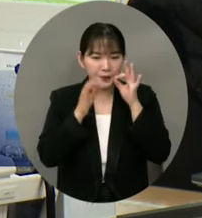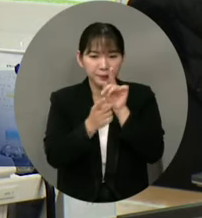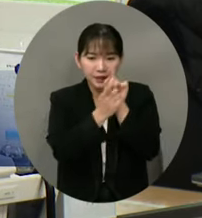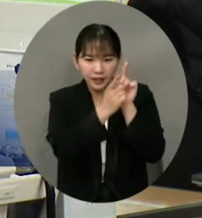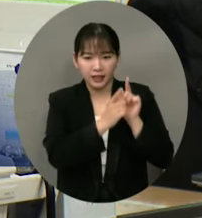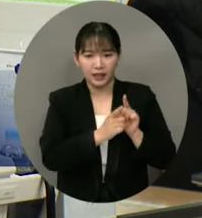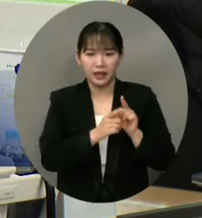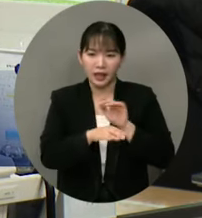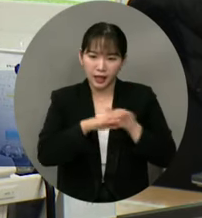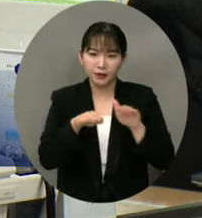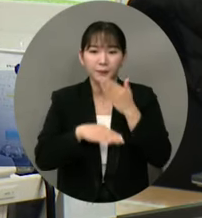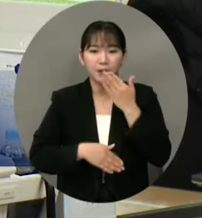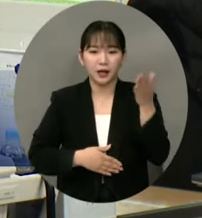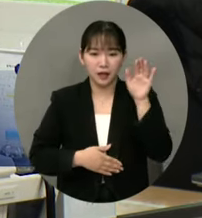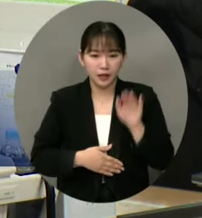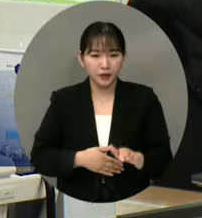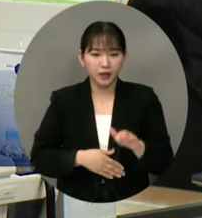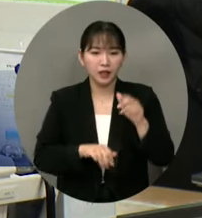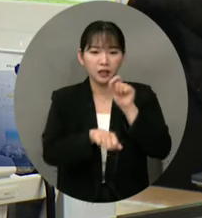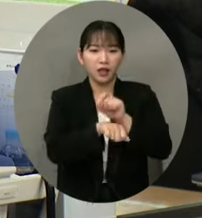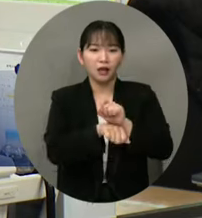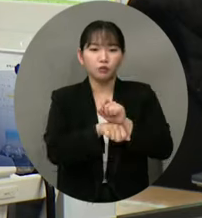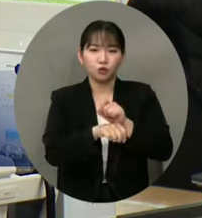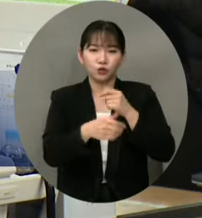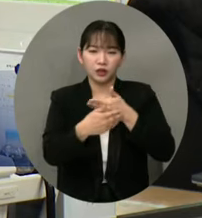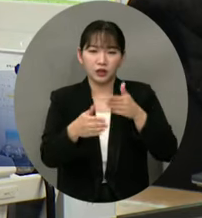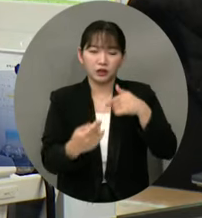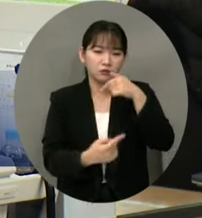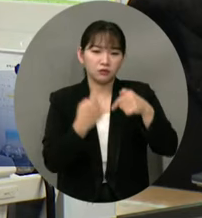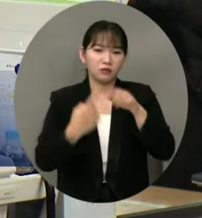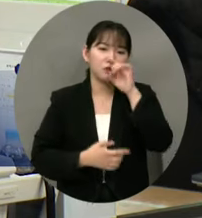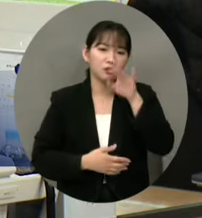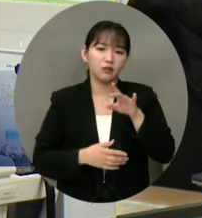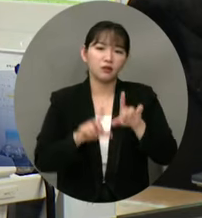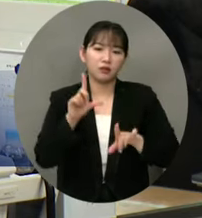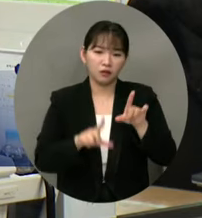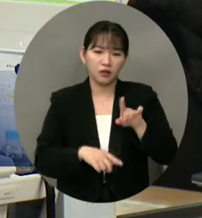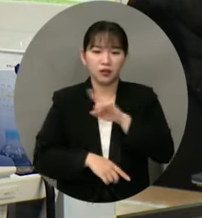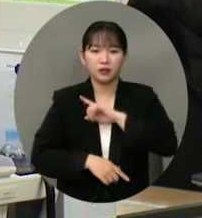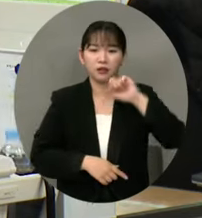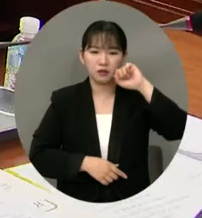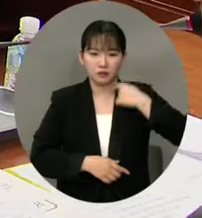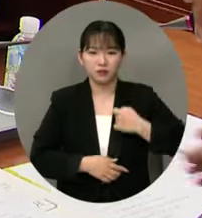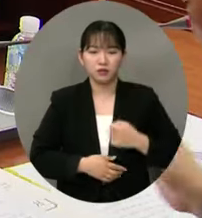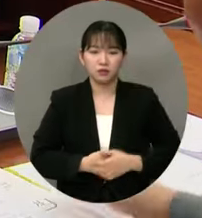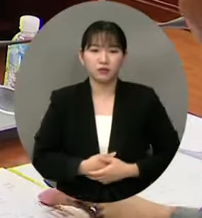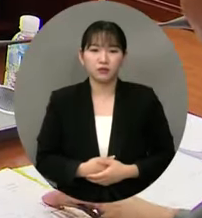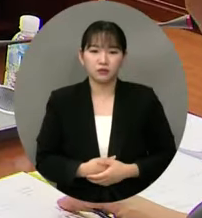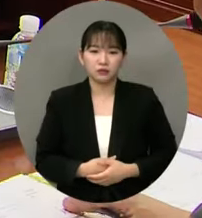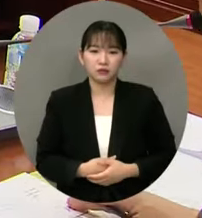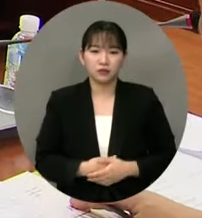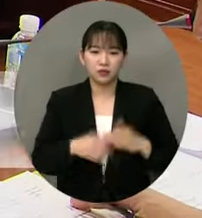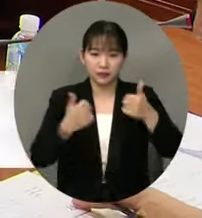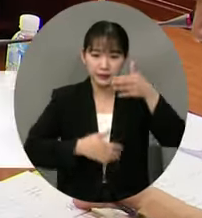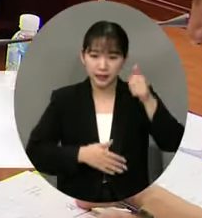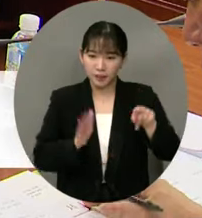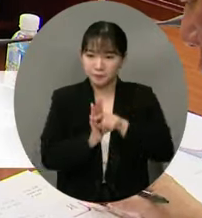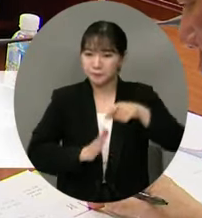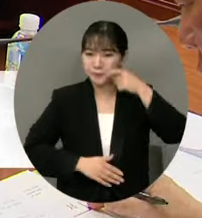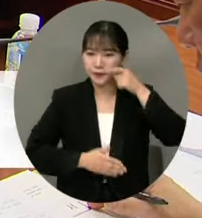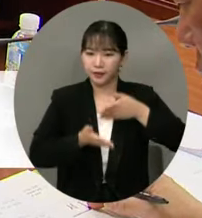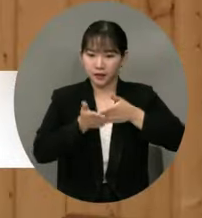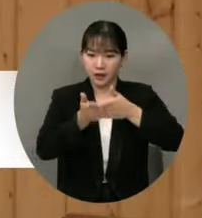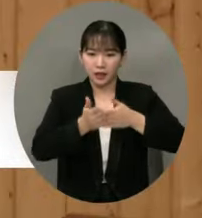접촉하면서 풀 수 있는 상황인데 사무실 운영 자체가 지금 안 될 상황이라 그게 제일 어려운 부분입니다. 의장 불신임한